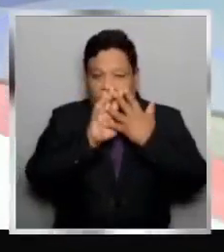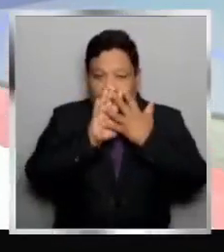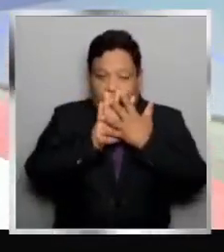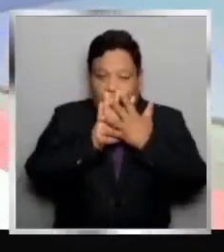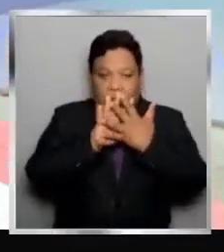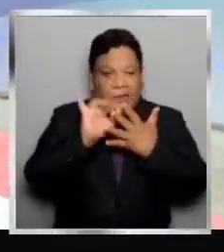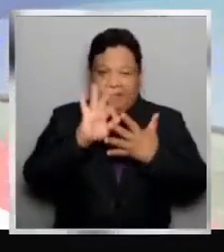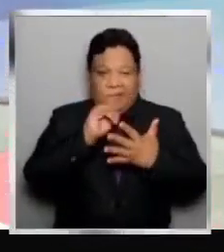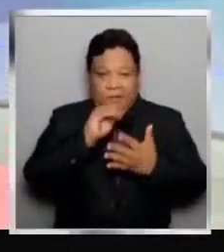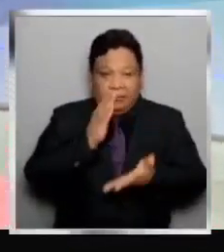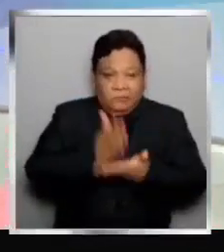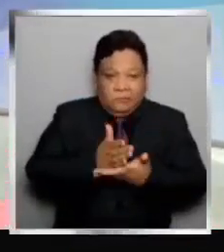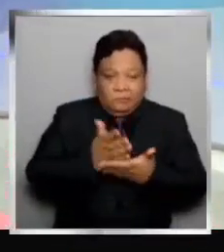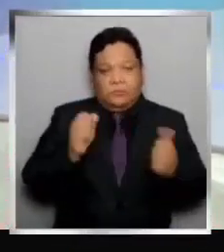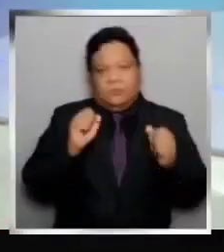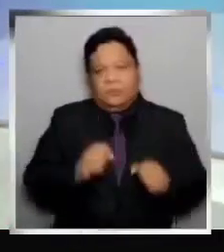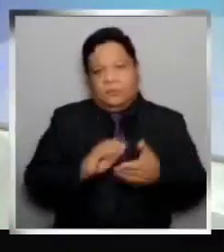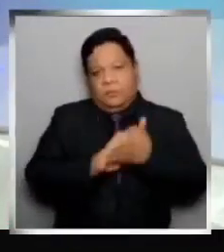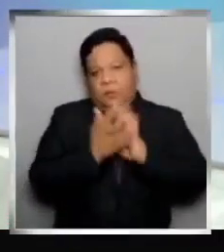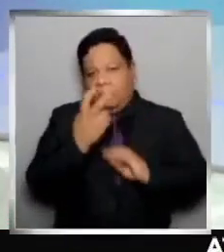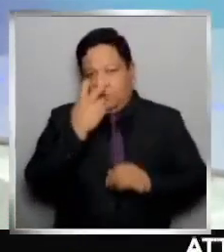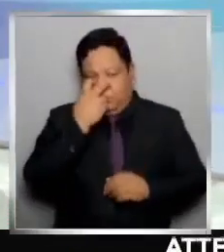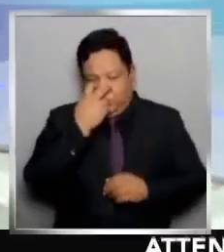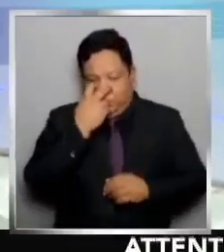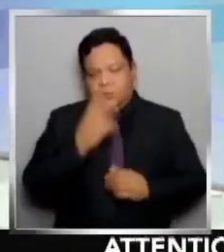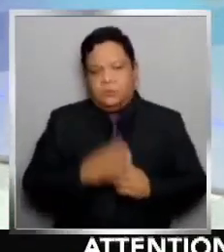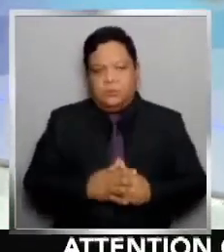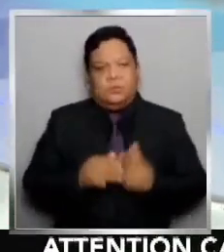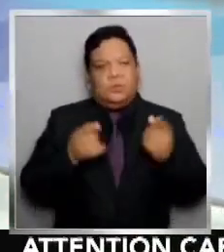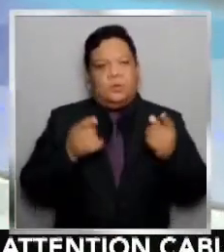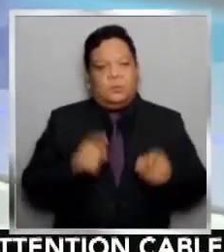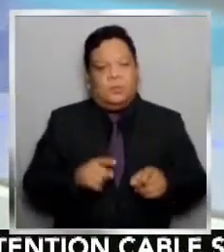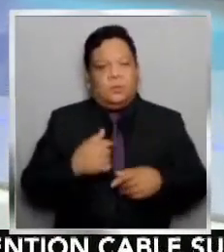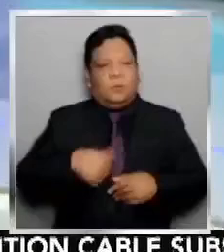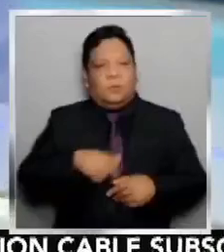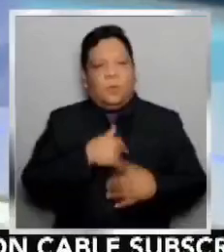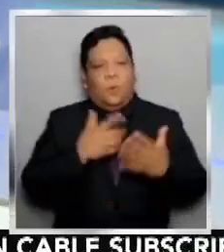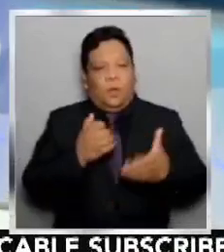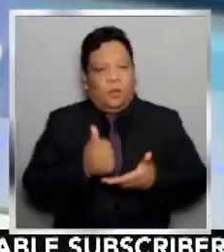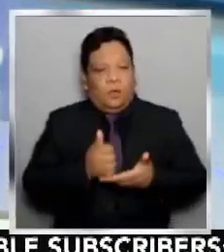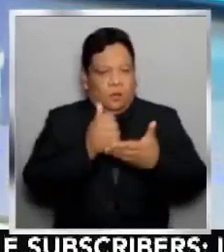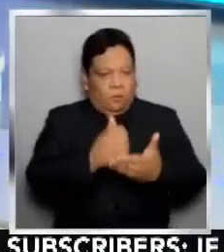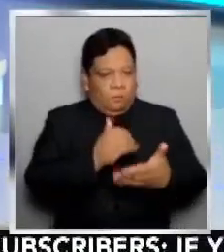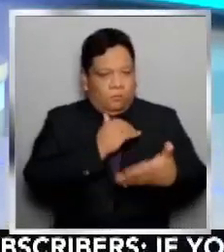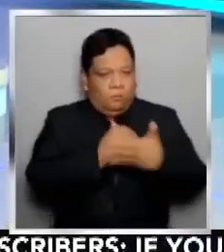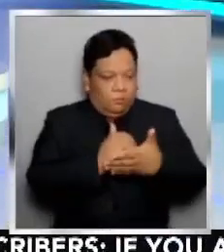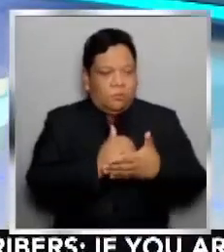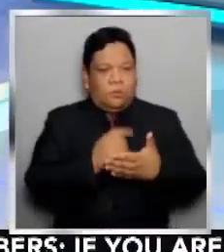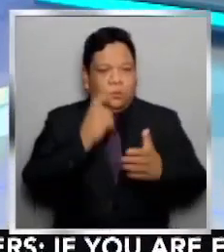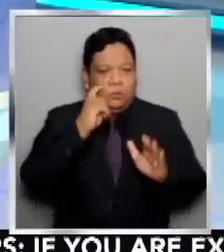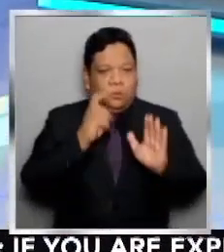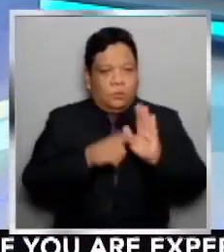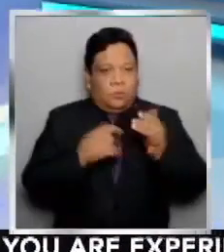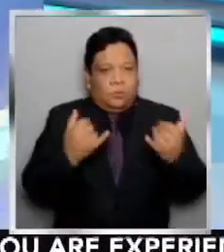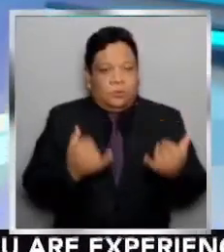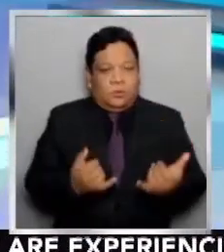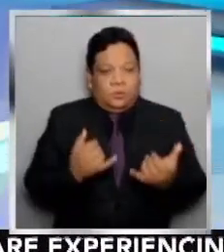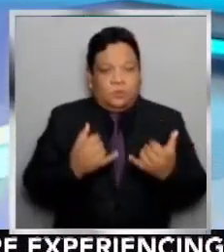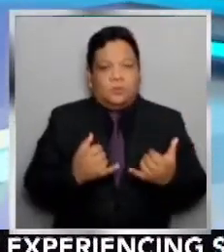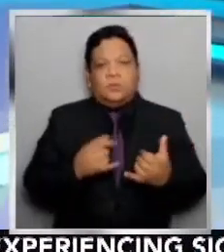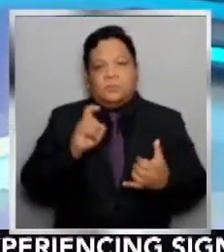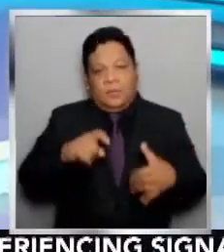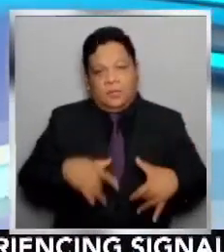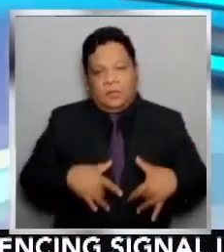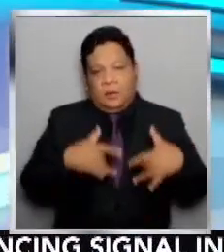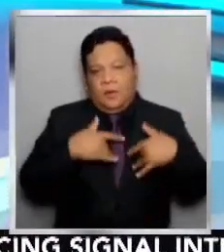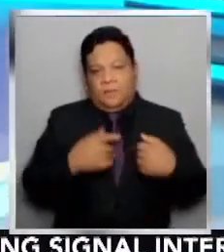mauwi sa pagkabulag. Yan po ang isa sa mga gusto nating maagapan at bigyang pansin ngayong Sight Saving Month. Kaya sa tulong